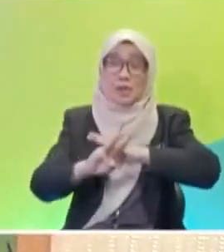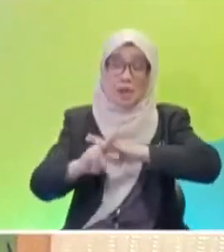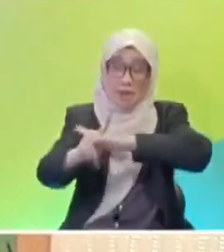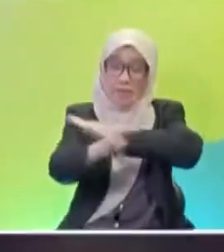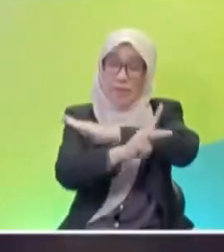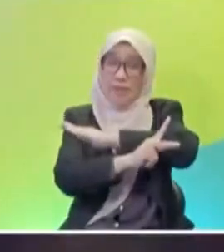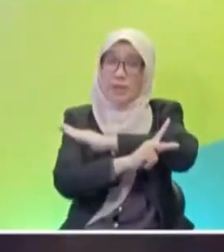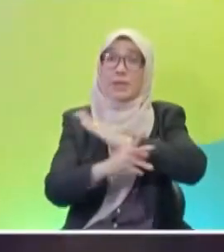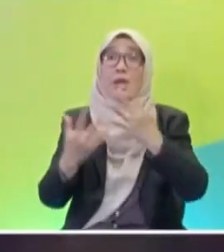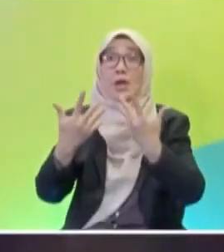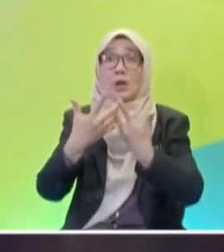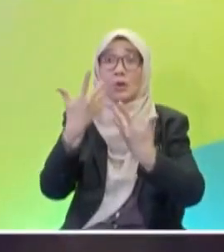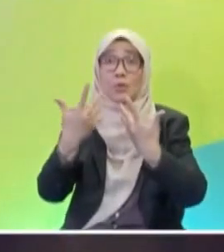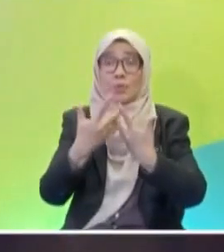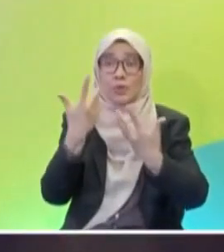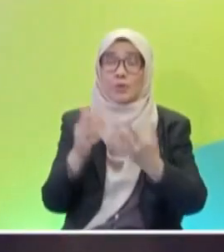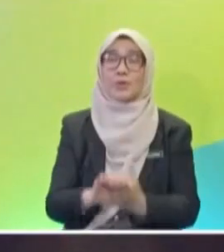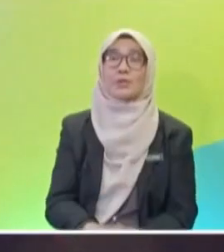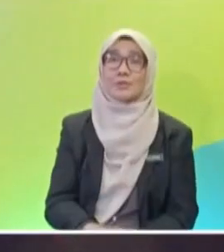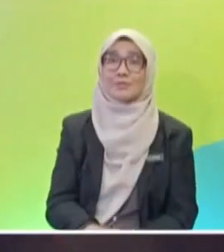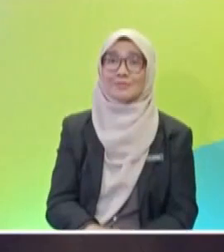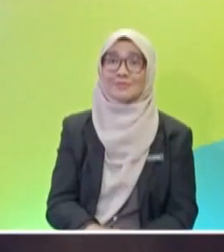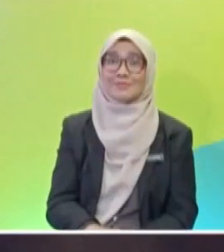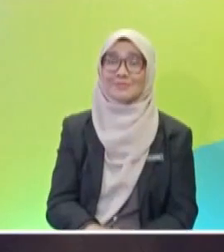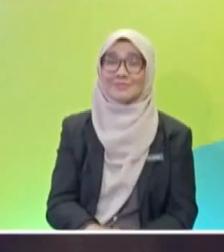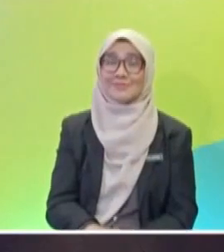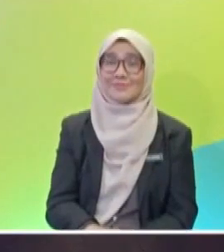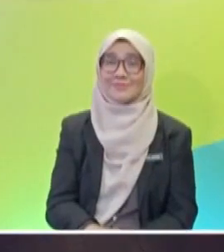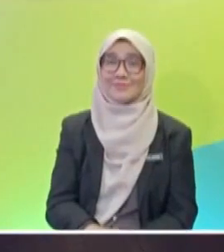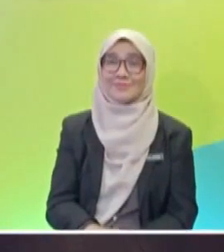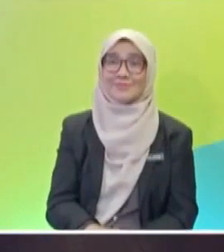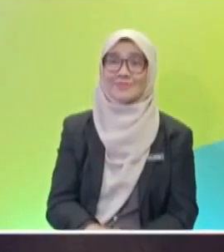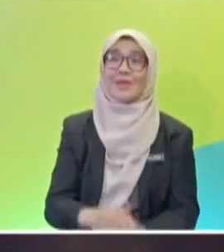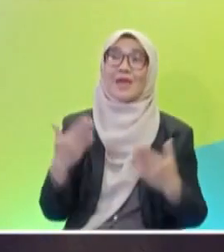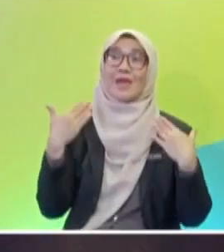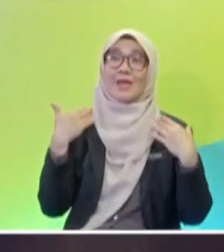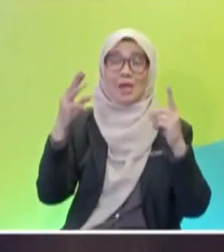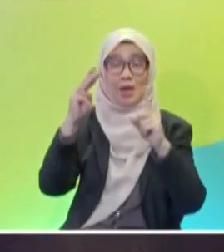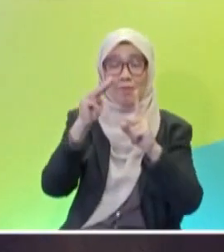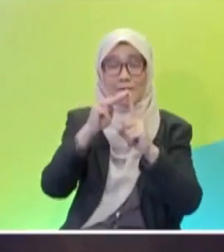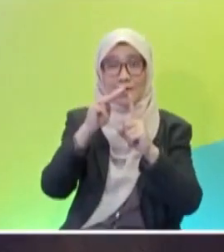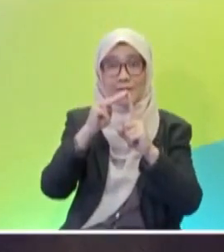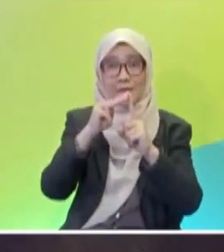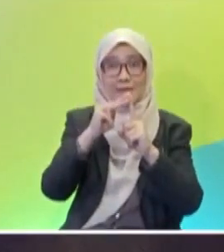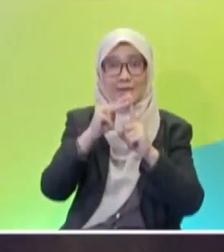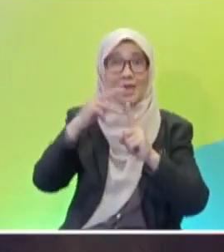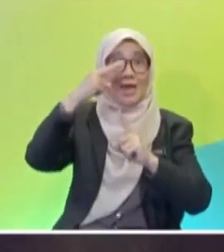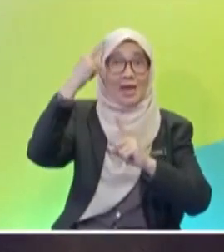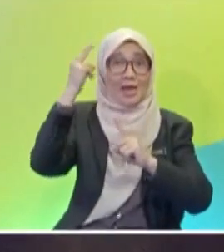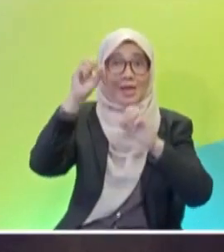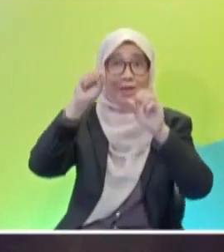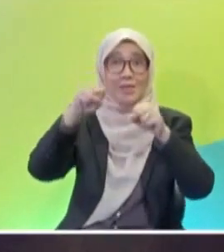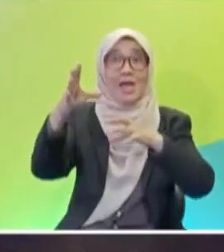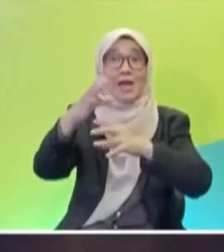oke maka dia adalah ganjaran nama-nama yang ada di atas meja Jadi hanya boleh pilih dua nama yang hanya